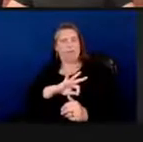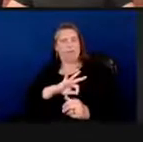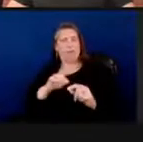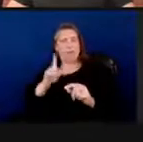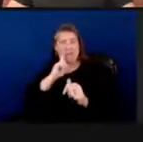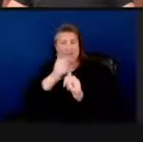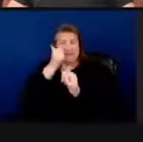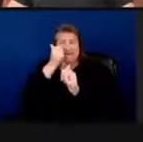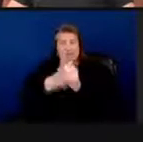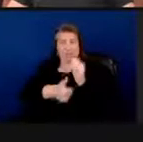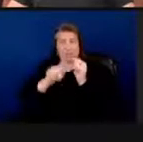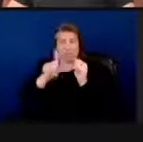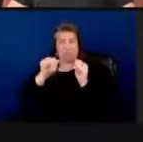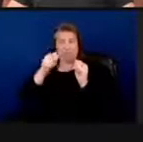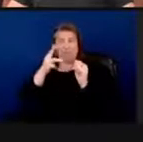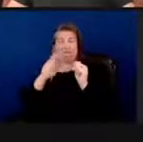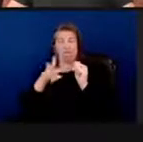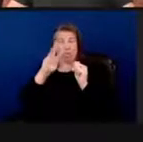ya kazi.